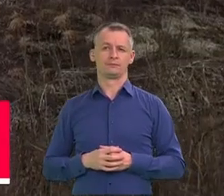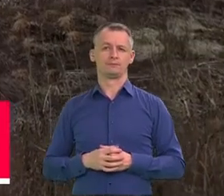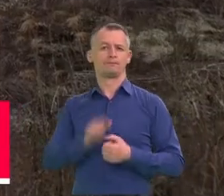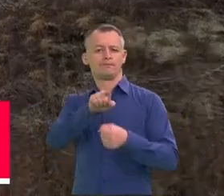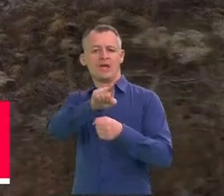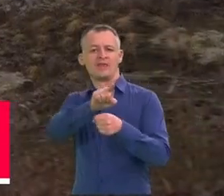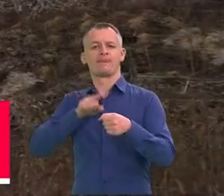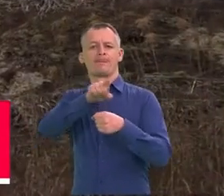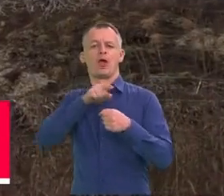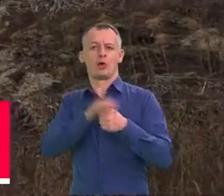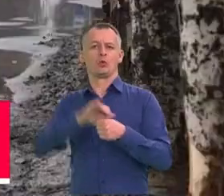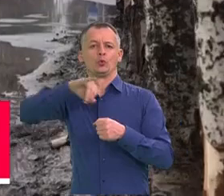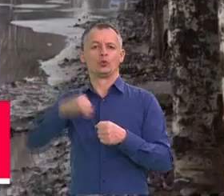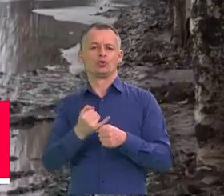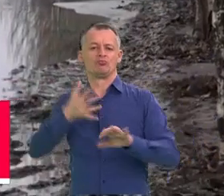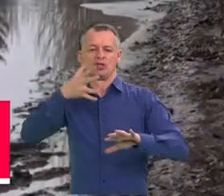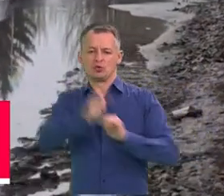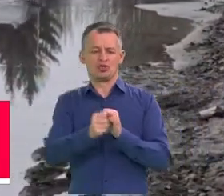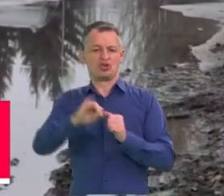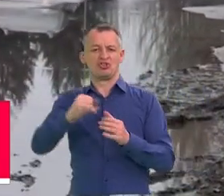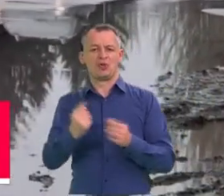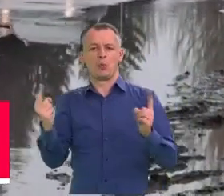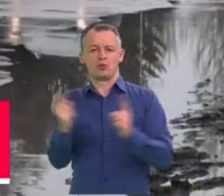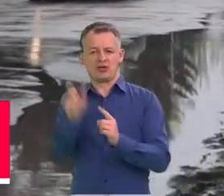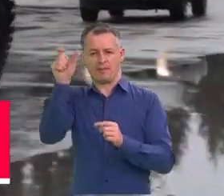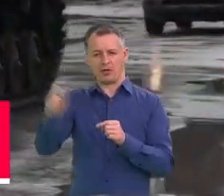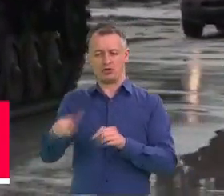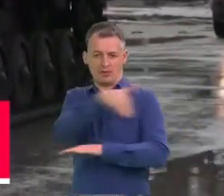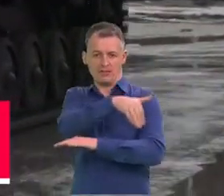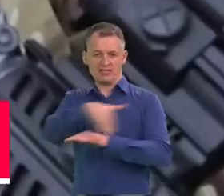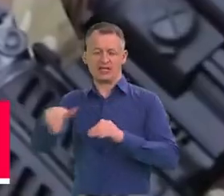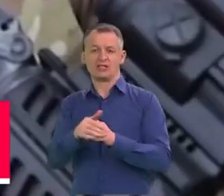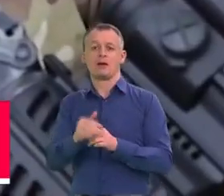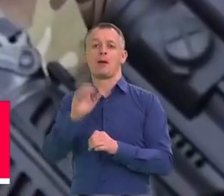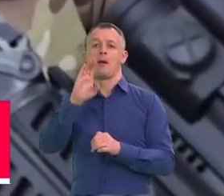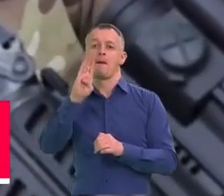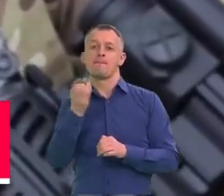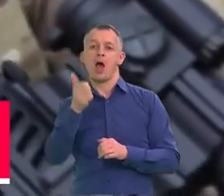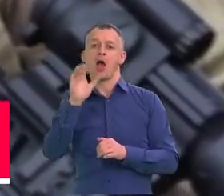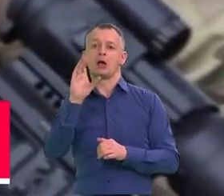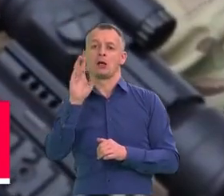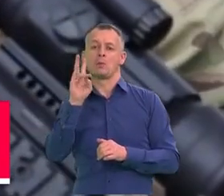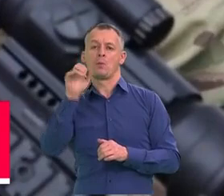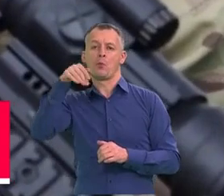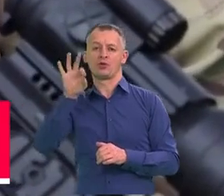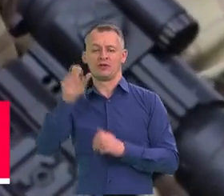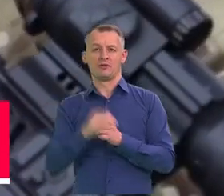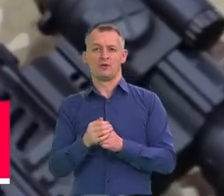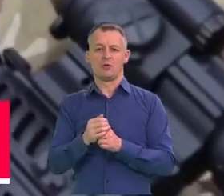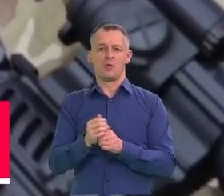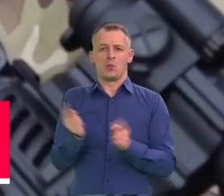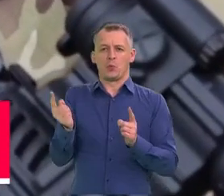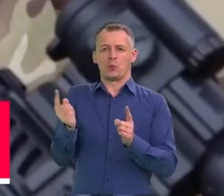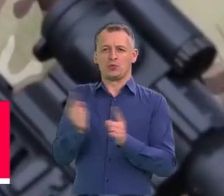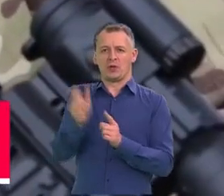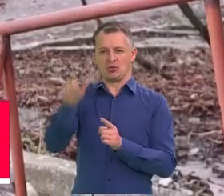Tancuri, distrugere și doar câțiva oameni pe străzi. Așa arată Bahmutul după luni întregi de bombardamente. O mână de curajoși refuză să părăsească